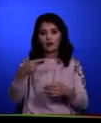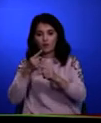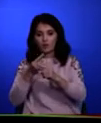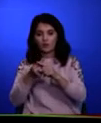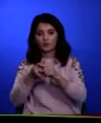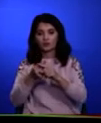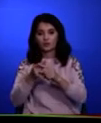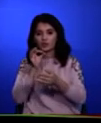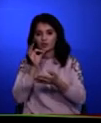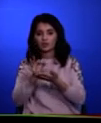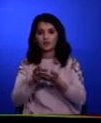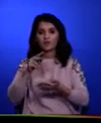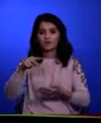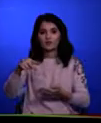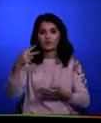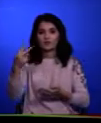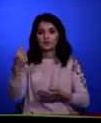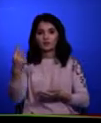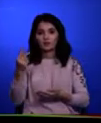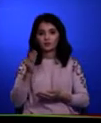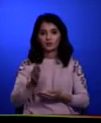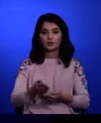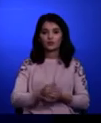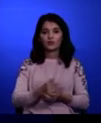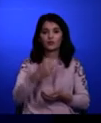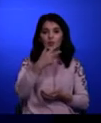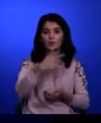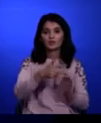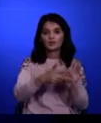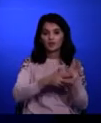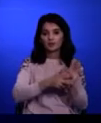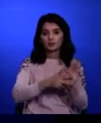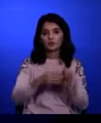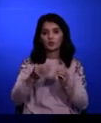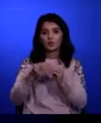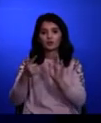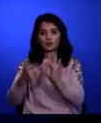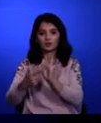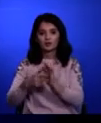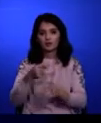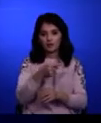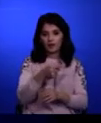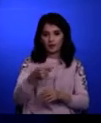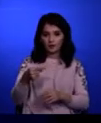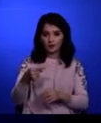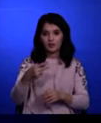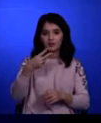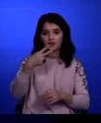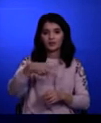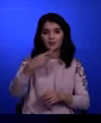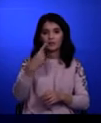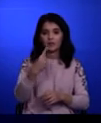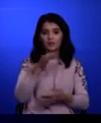qo'shsak 21 bo'ladi. 38 bilan 17 ning ayirmasi